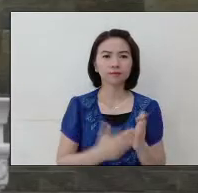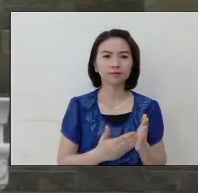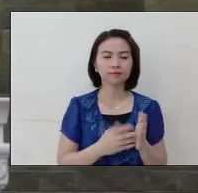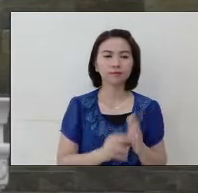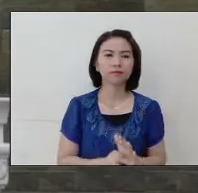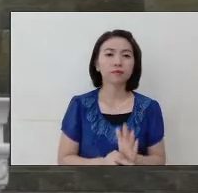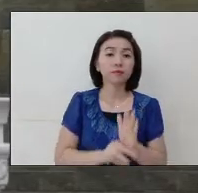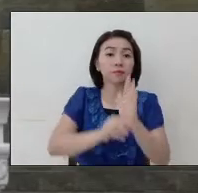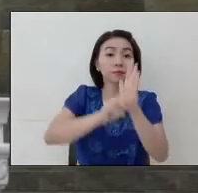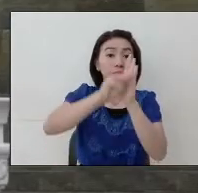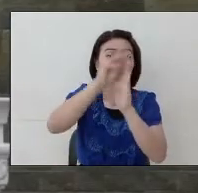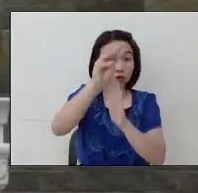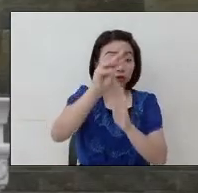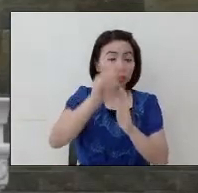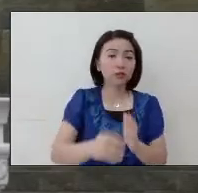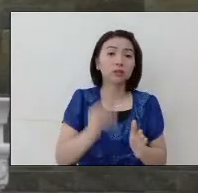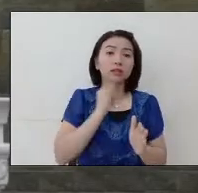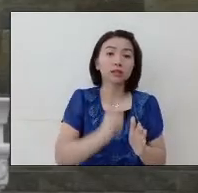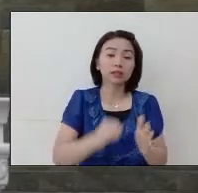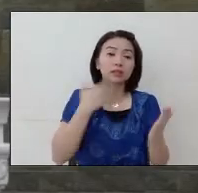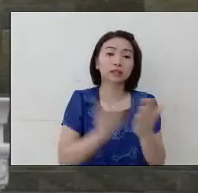Maturity is a matter of choice.